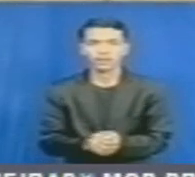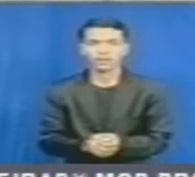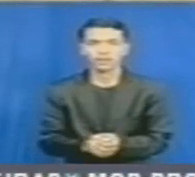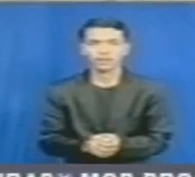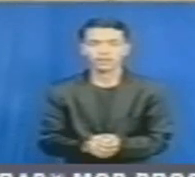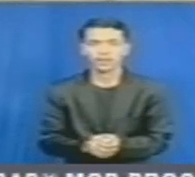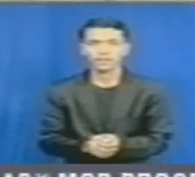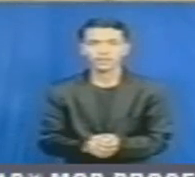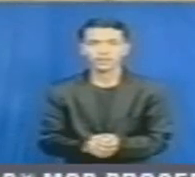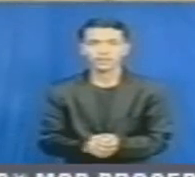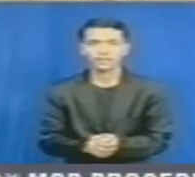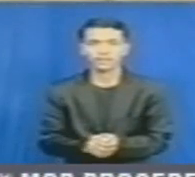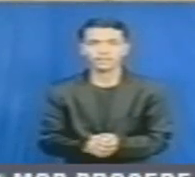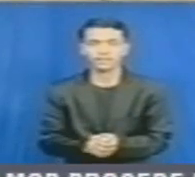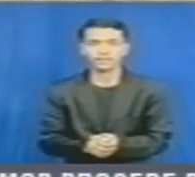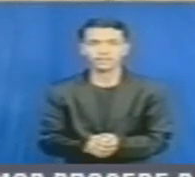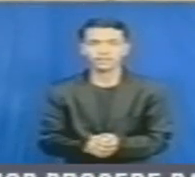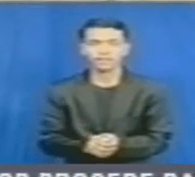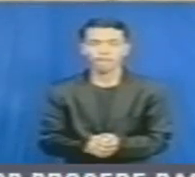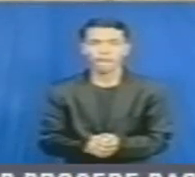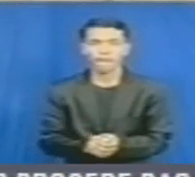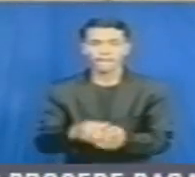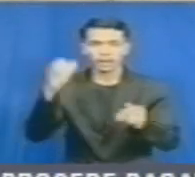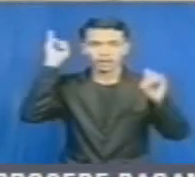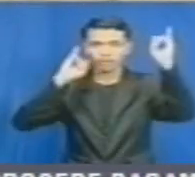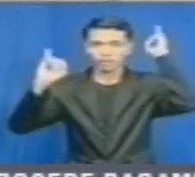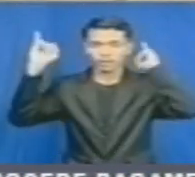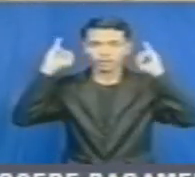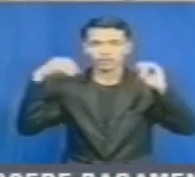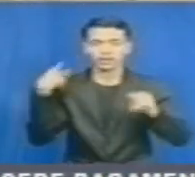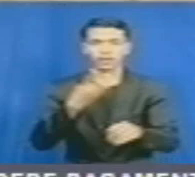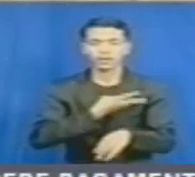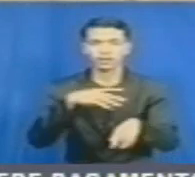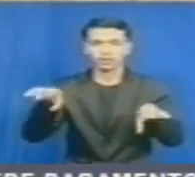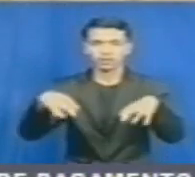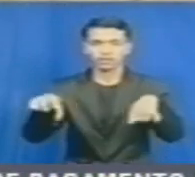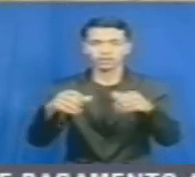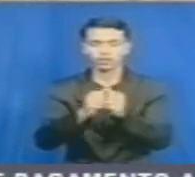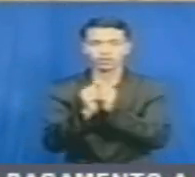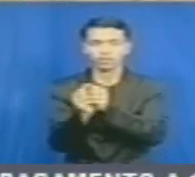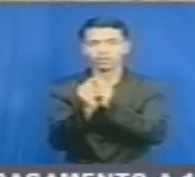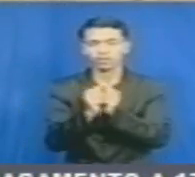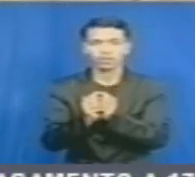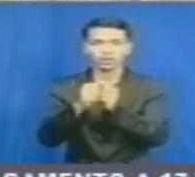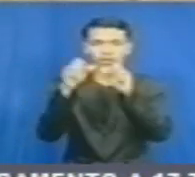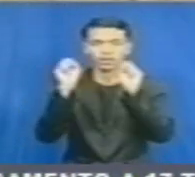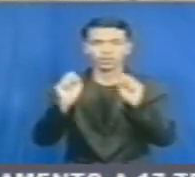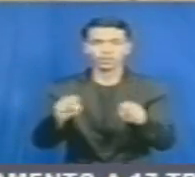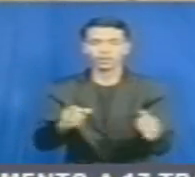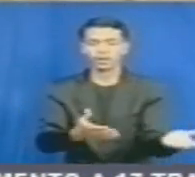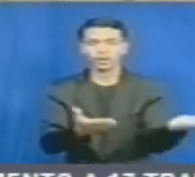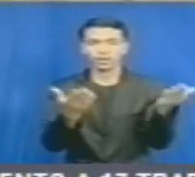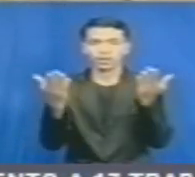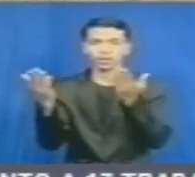mak halo hetan informasi oni dana, au hone ita sirbisu hamutuk, para atu bele lori pali